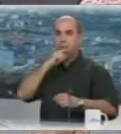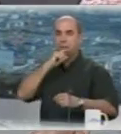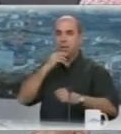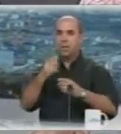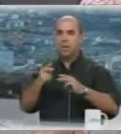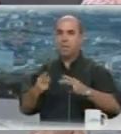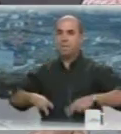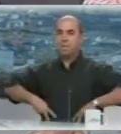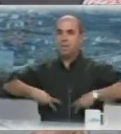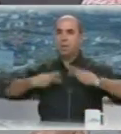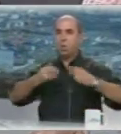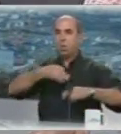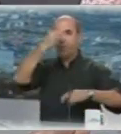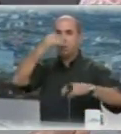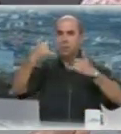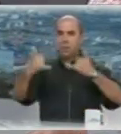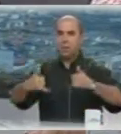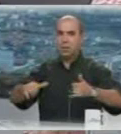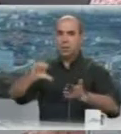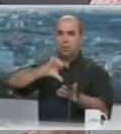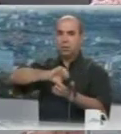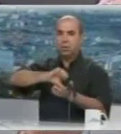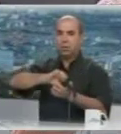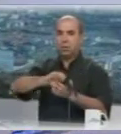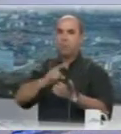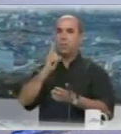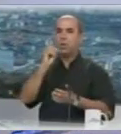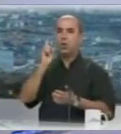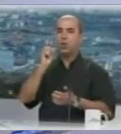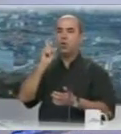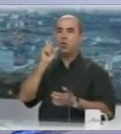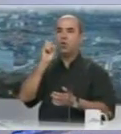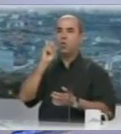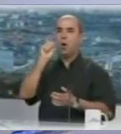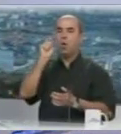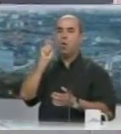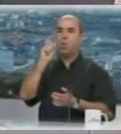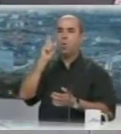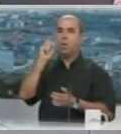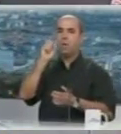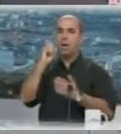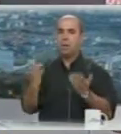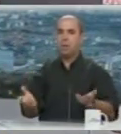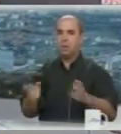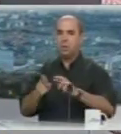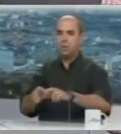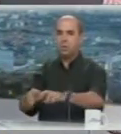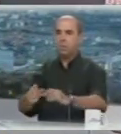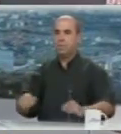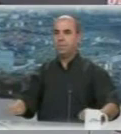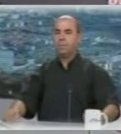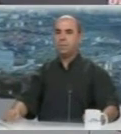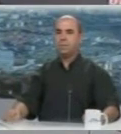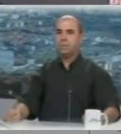العاصمة. طبعا هذه المنطقة اللي باسمها دواودة. اليوم نروحوا لدواودة عفوا، اللي